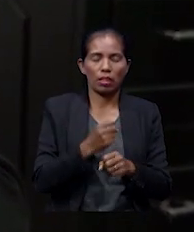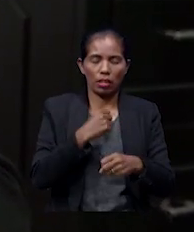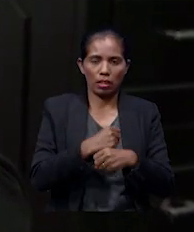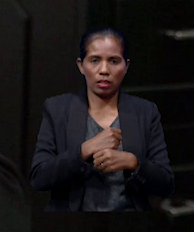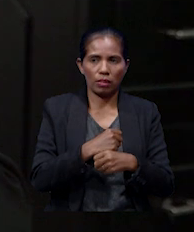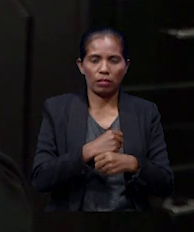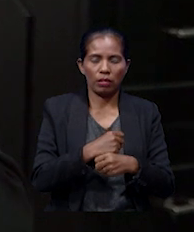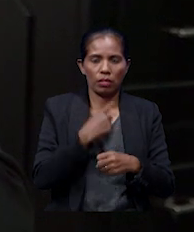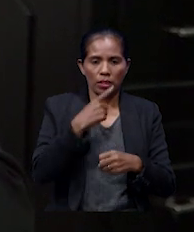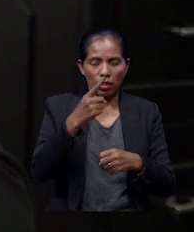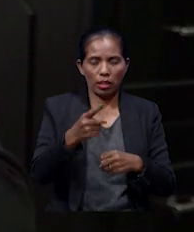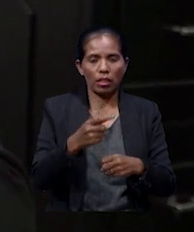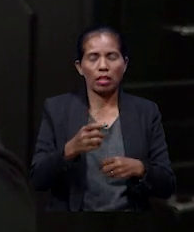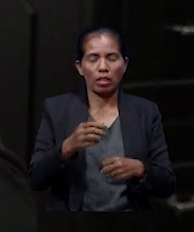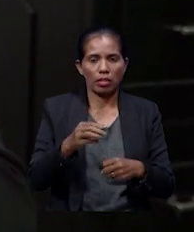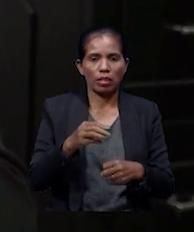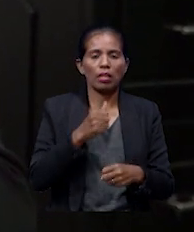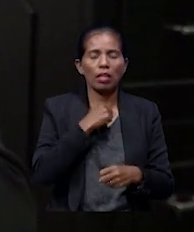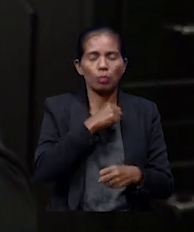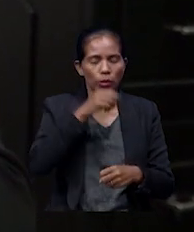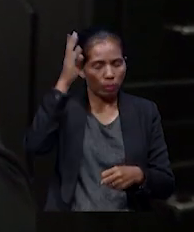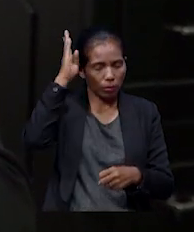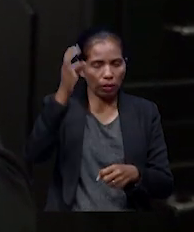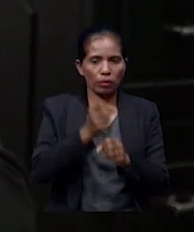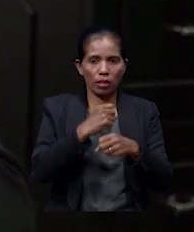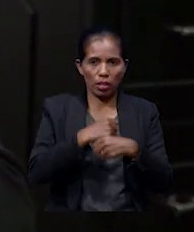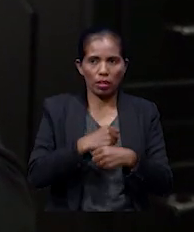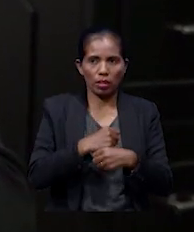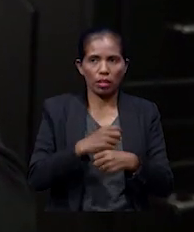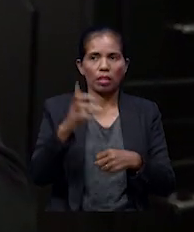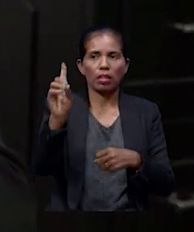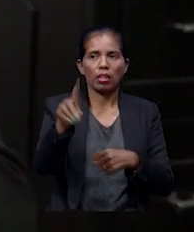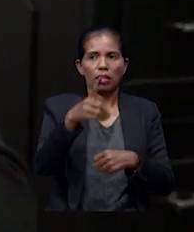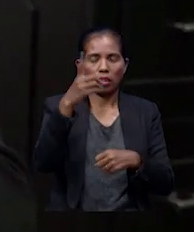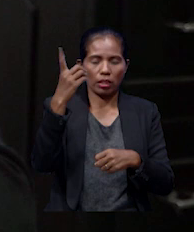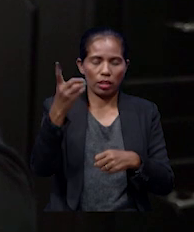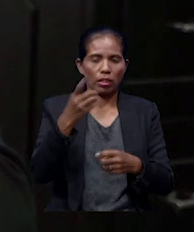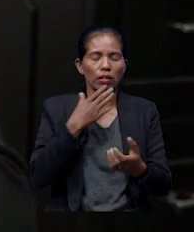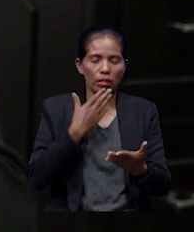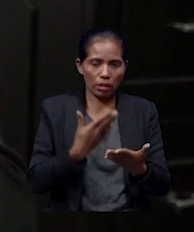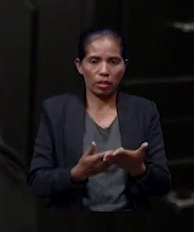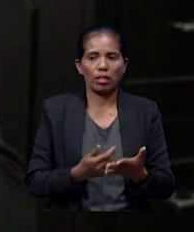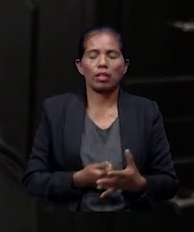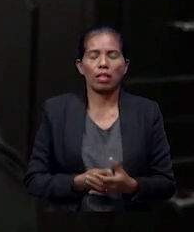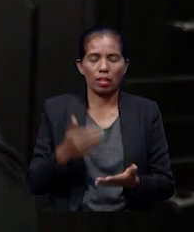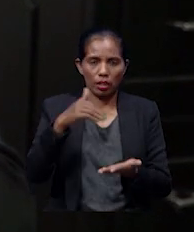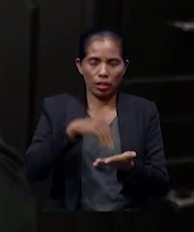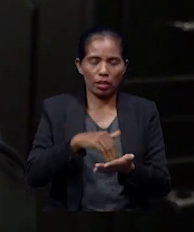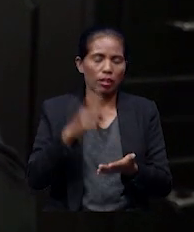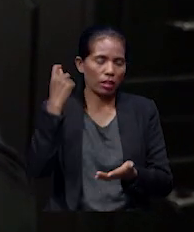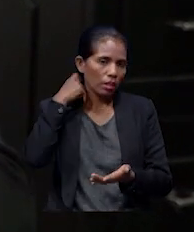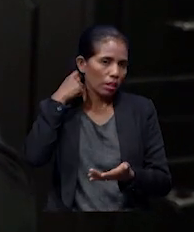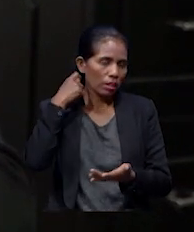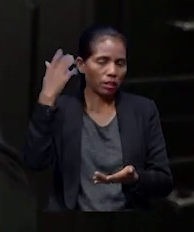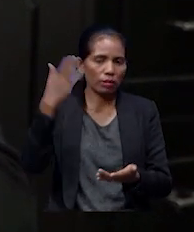vivia a condição ambispunha atual agora ou ainda né condição começa a estar o fila fali tensão controla o